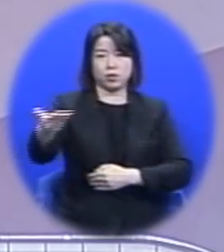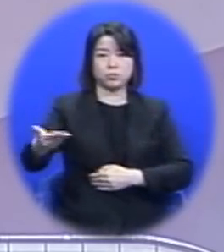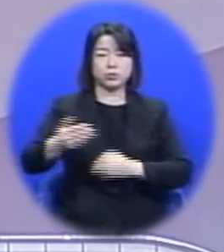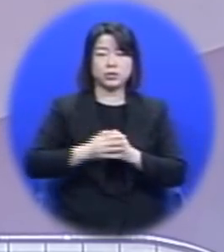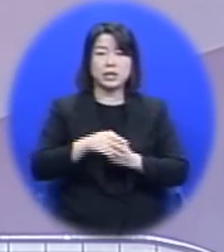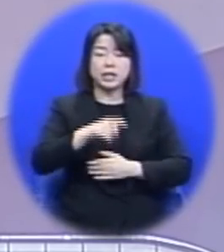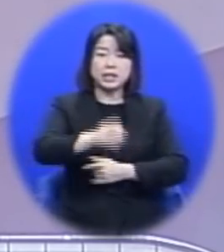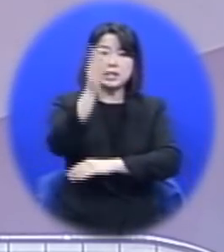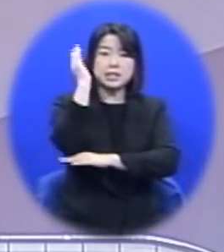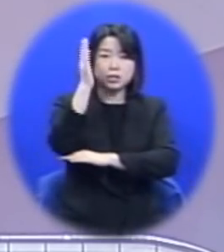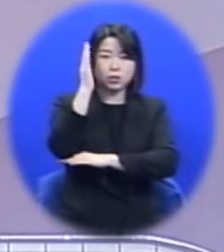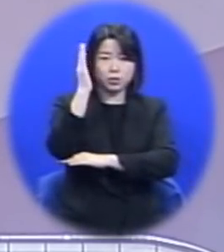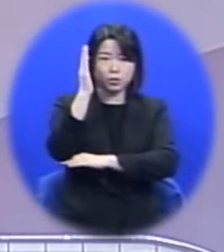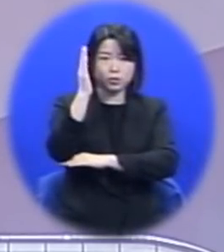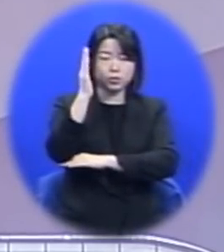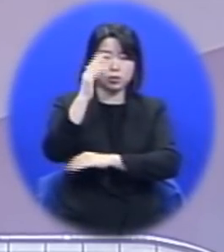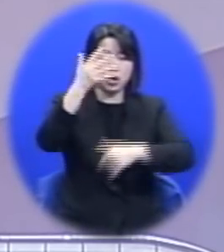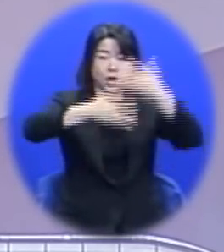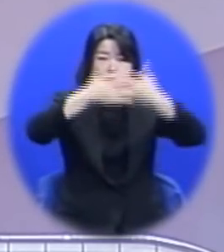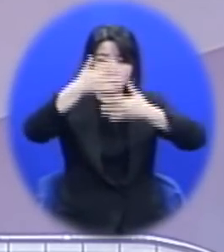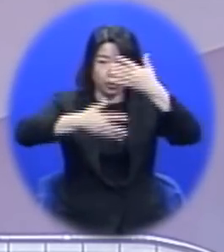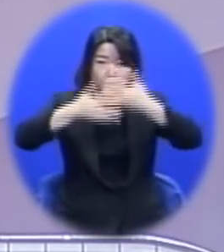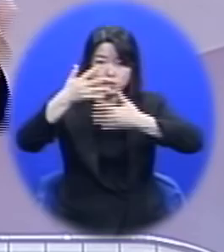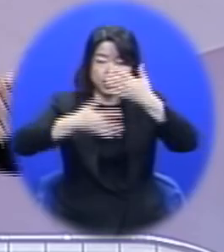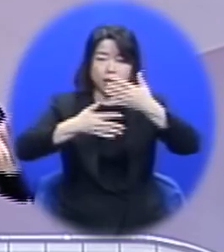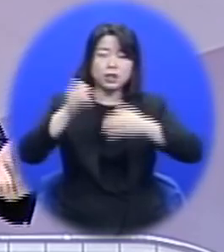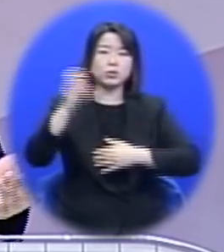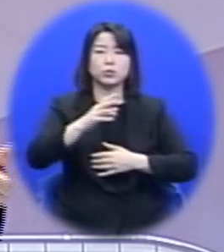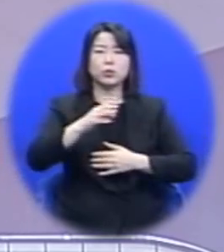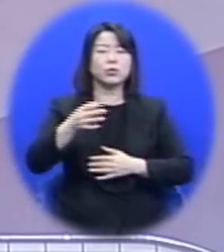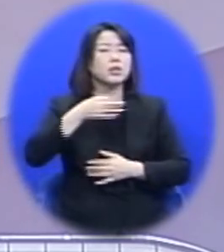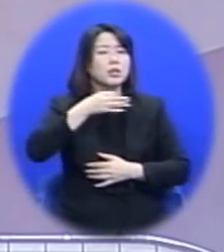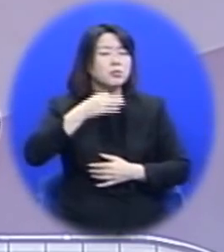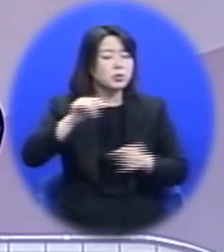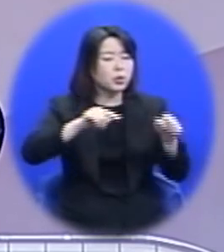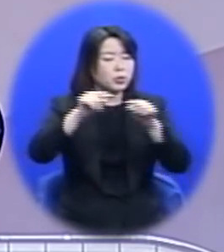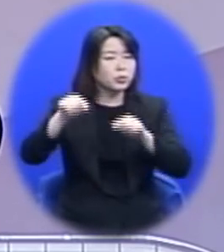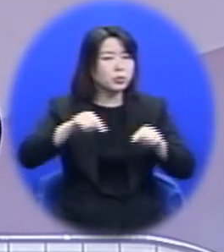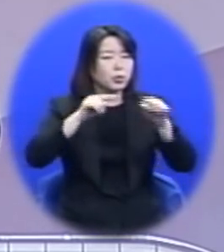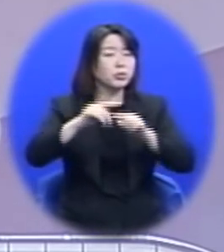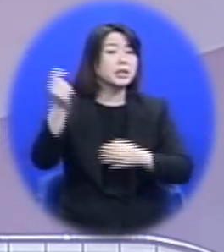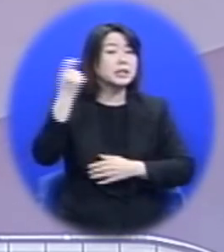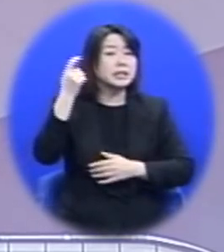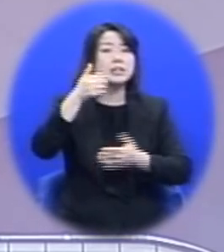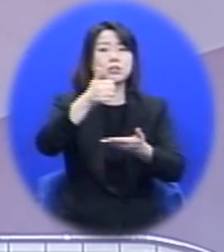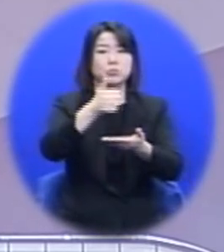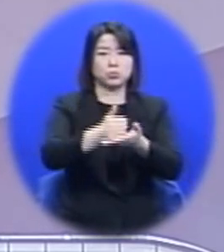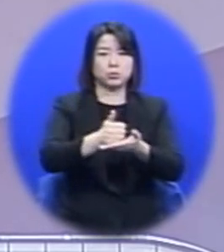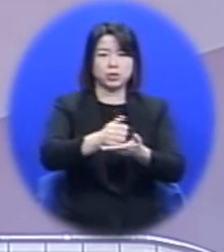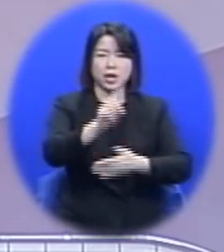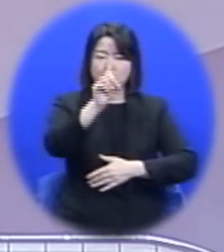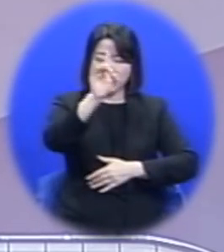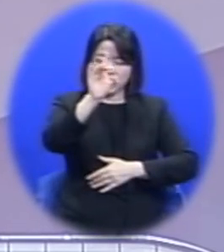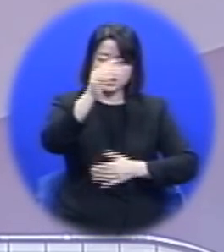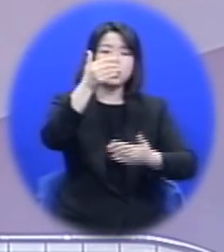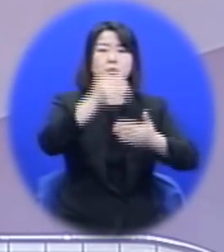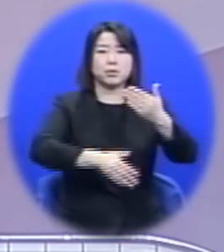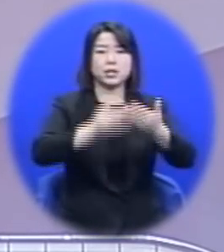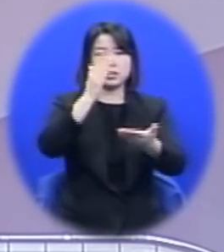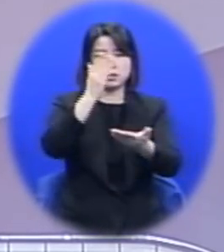이 설교를 동영상으로든지 또는 음성 녹음으로라도 듣는 분들 한 사람도